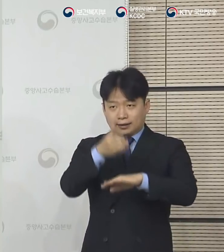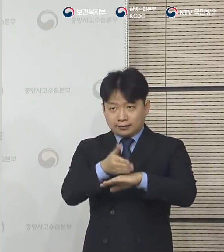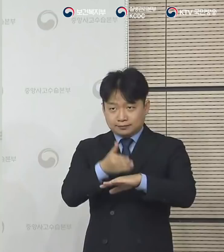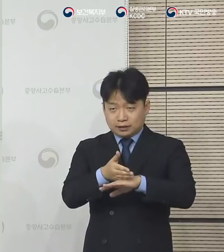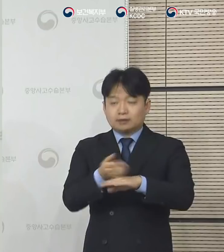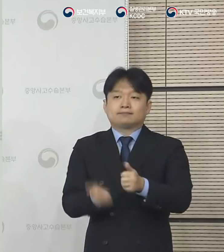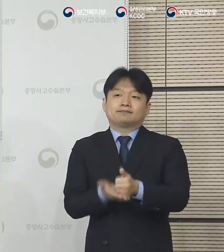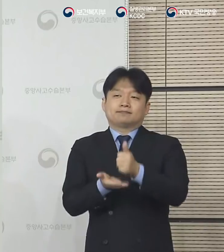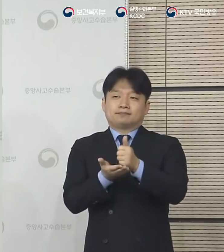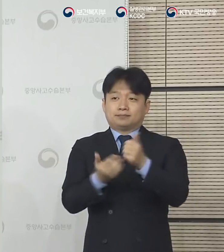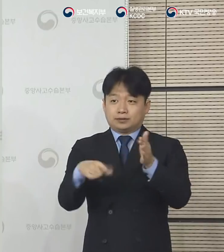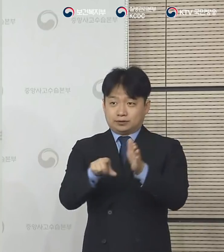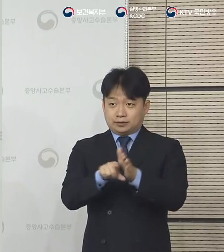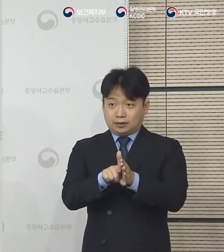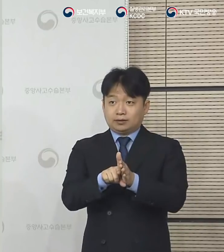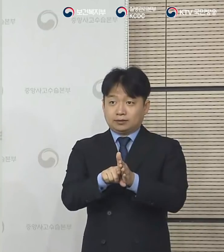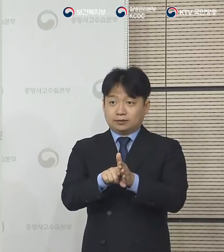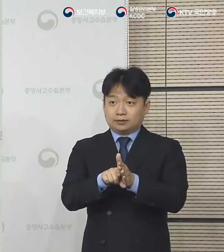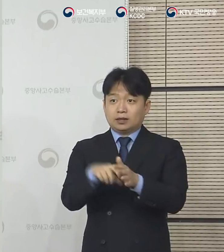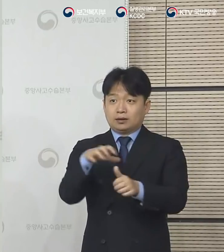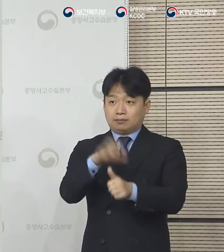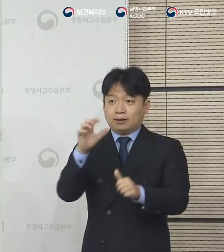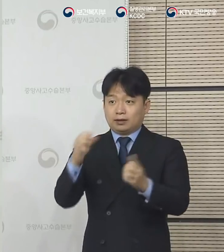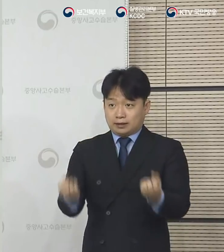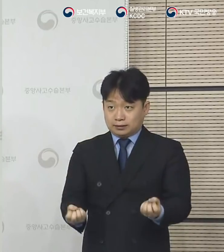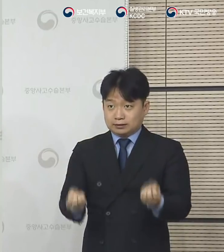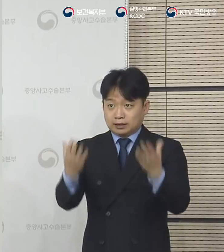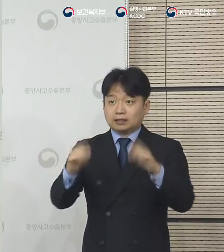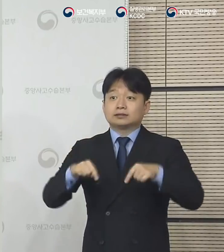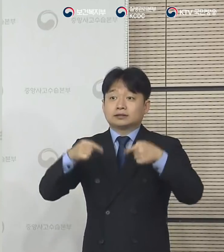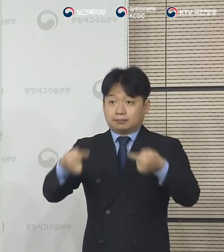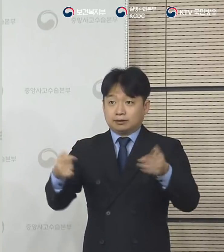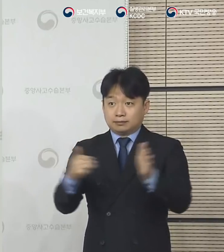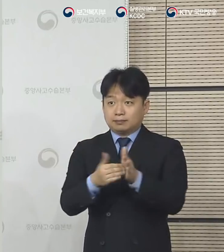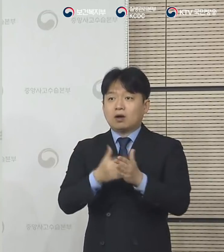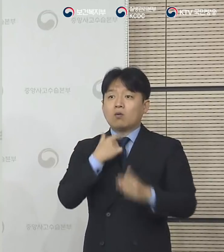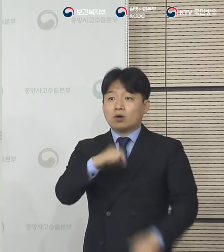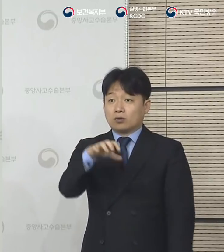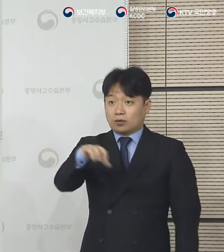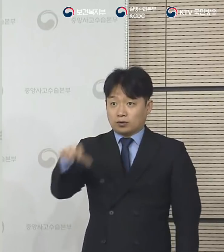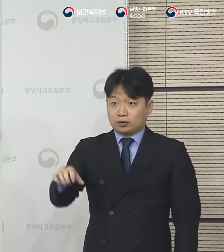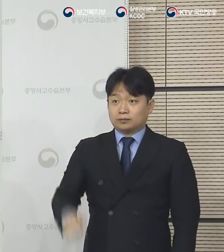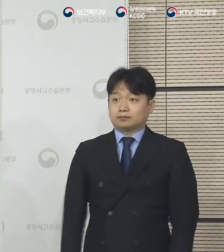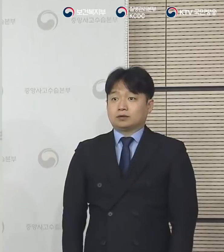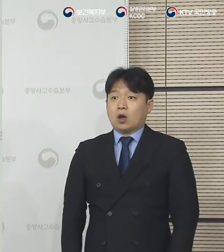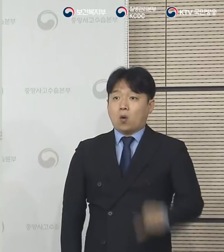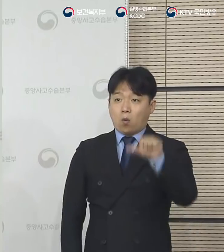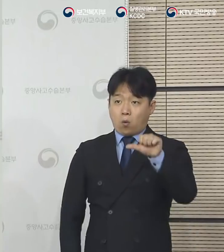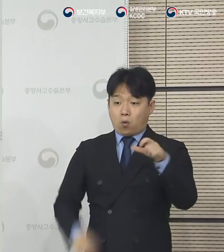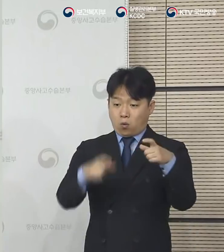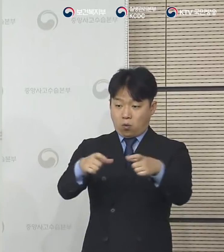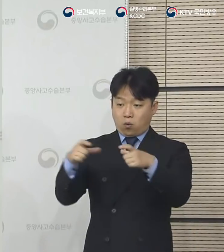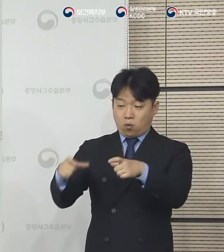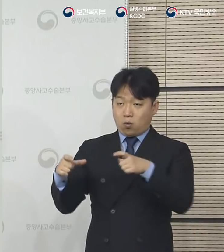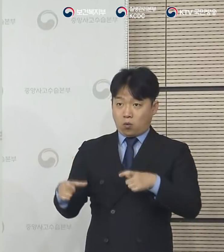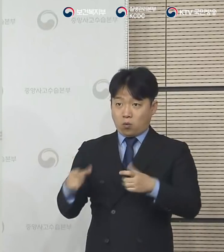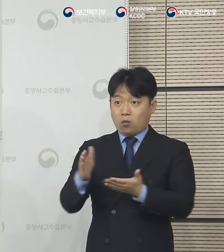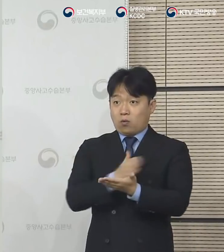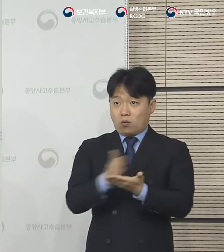의미를 담은 퇴소 행사에 참여한 후 희망 지역에 따라 5개 권역별로 분산하여